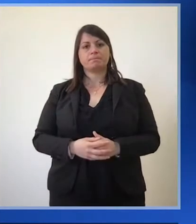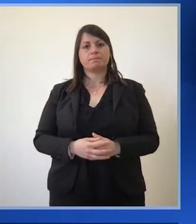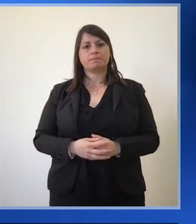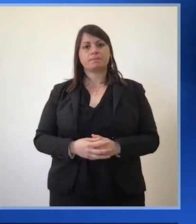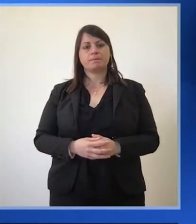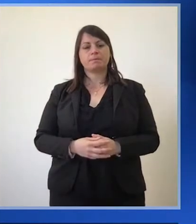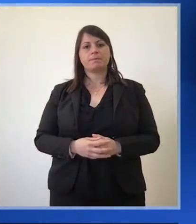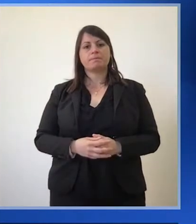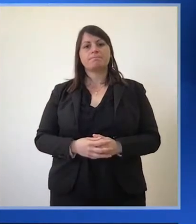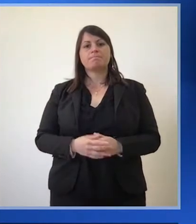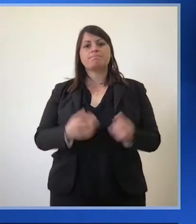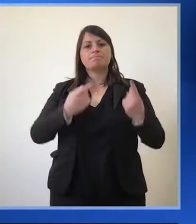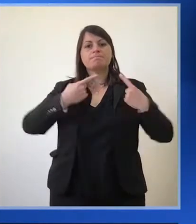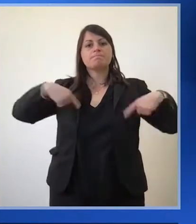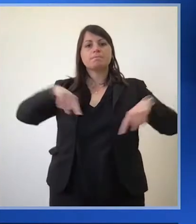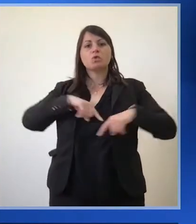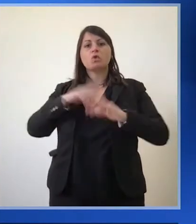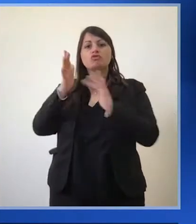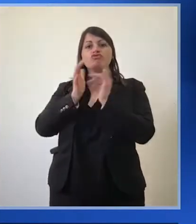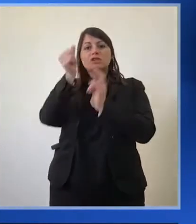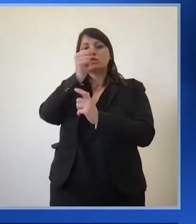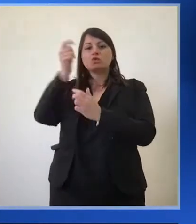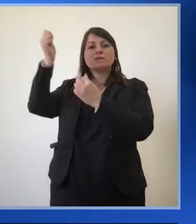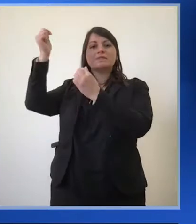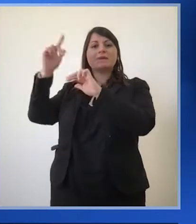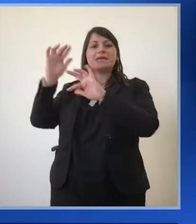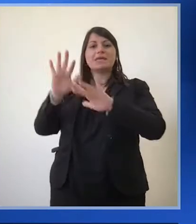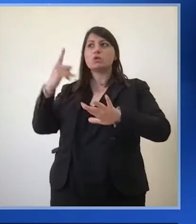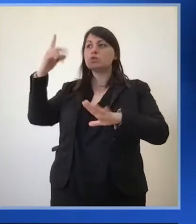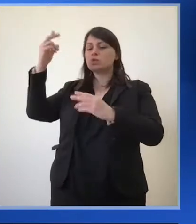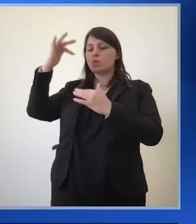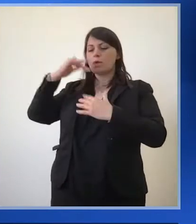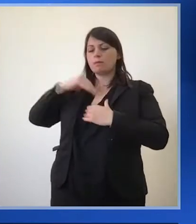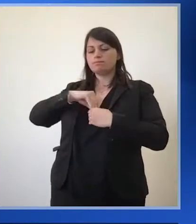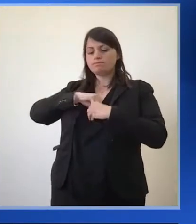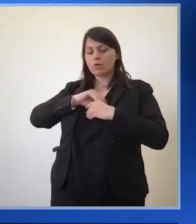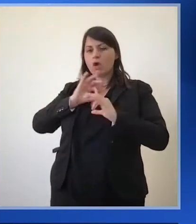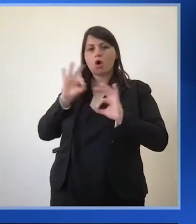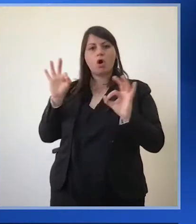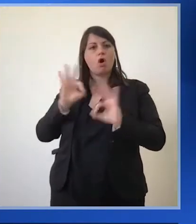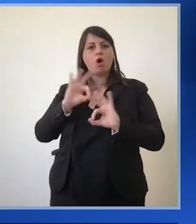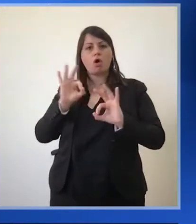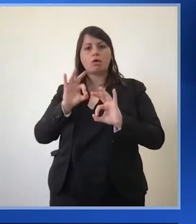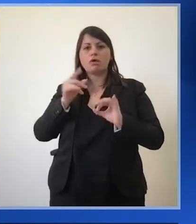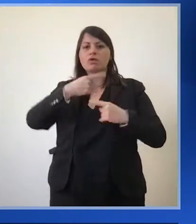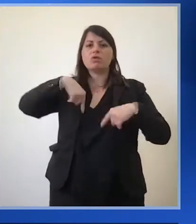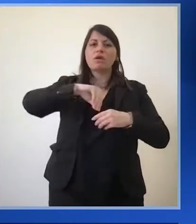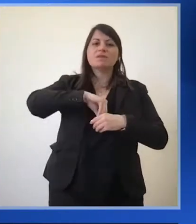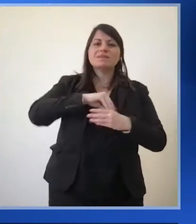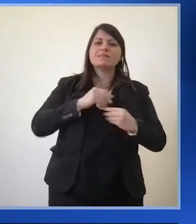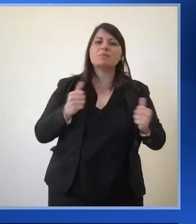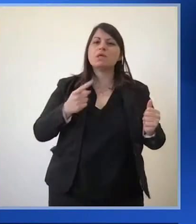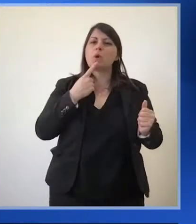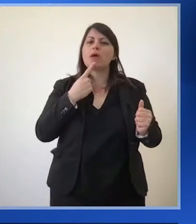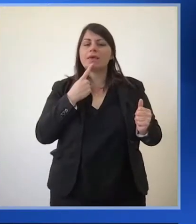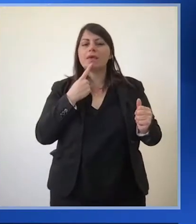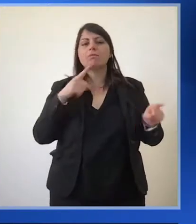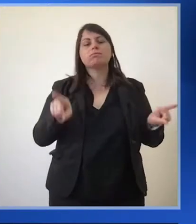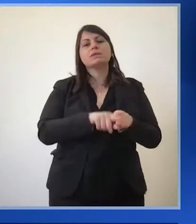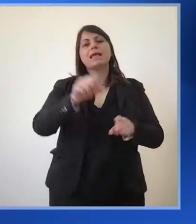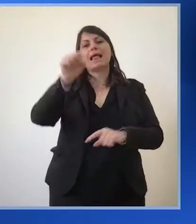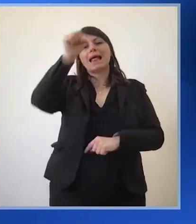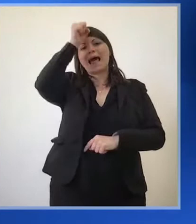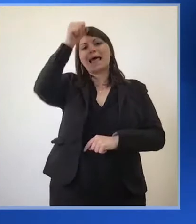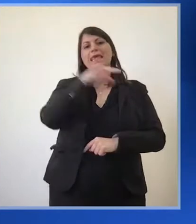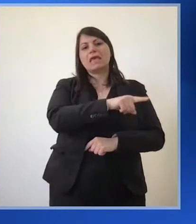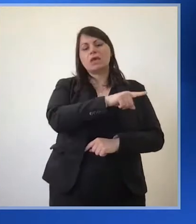Non c'è ancora lo Spirito di Gesù, c'è ancora lo Spirito di Caino, che guarda Abele non come